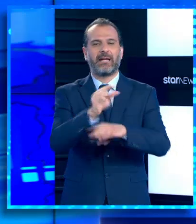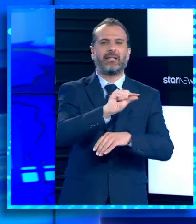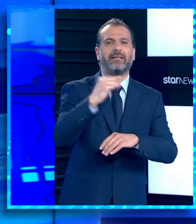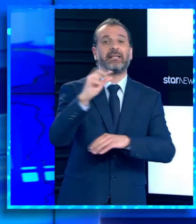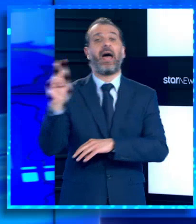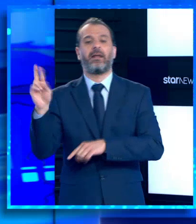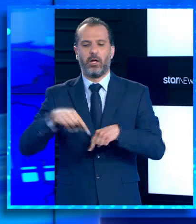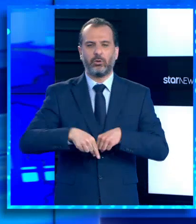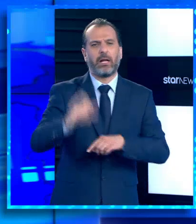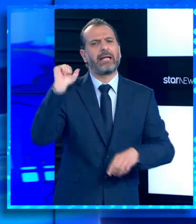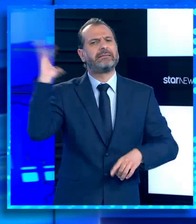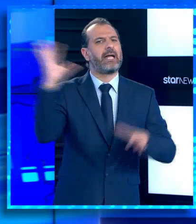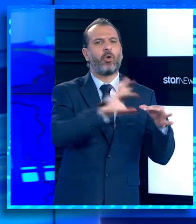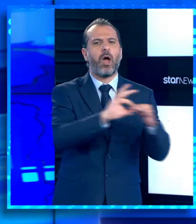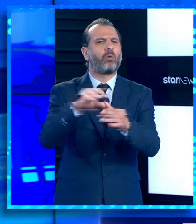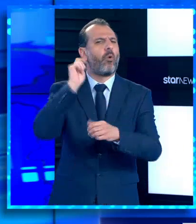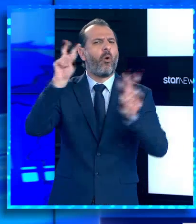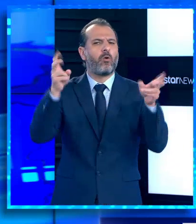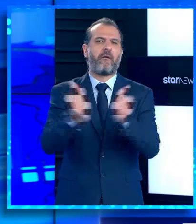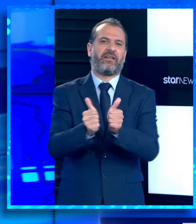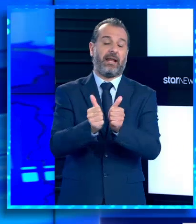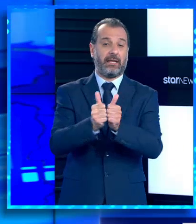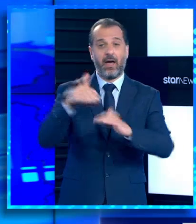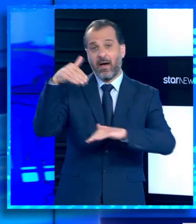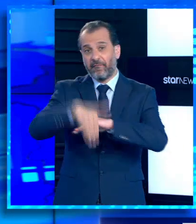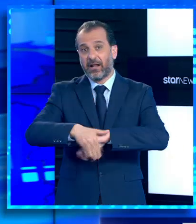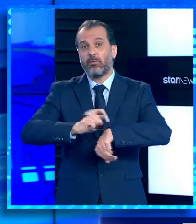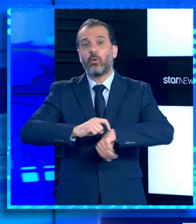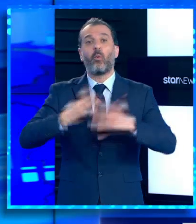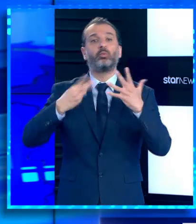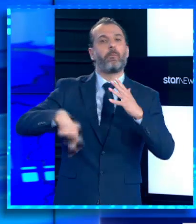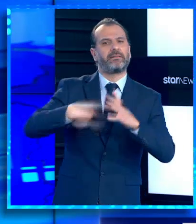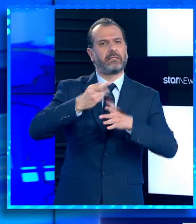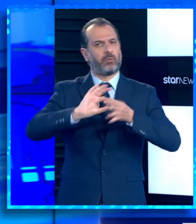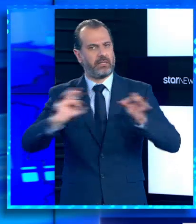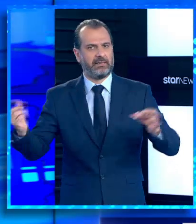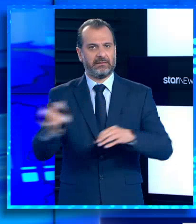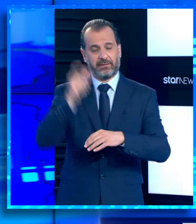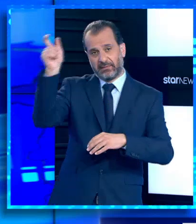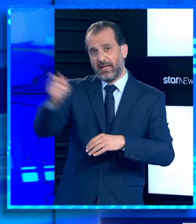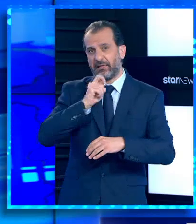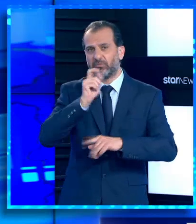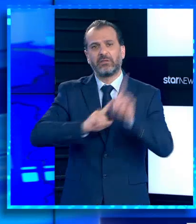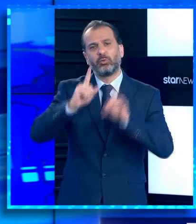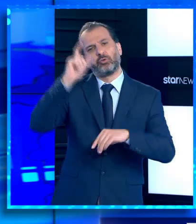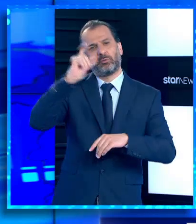star.gr. Ακολουθεί η ξένη σειρά «Τα φιλαράκια». Επόμενη προγραμματισμένη ενημέρωσή σας στις 8 παρατέταρτο με τον